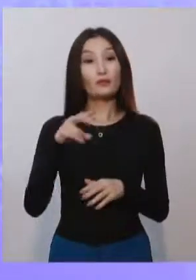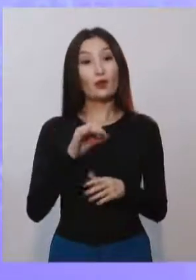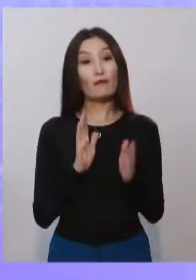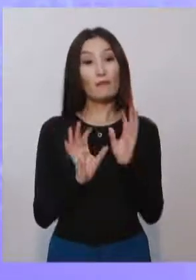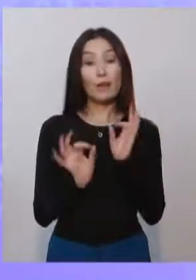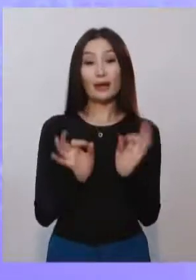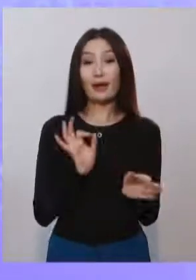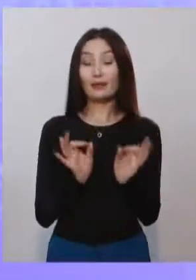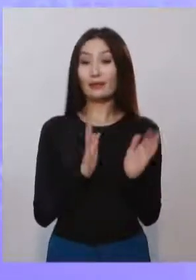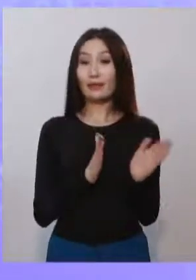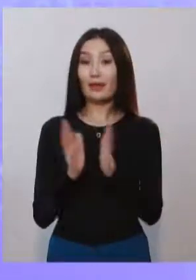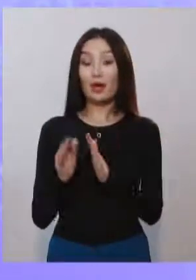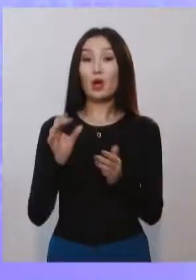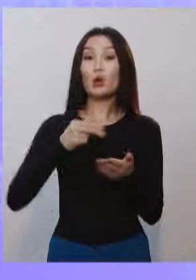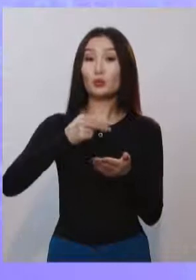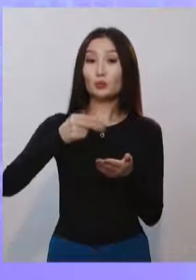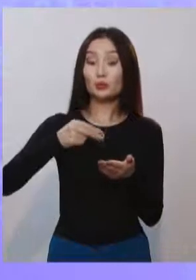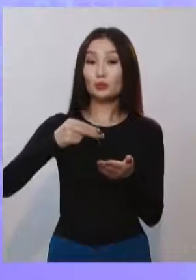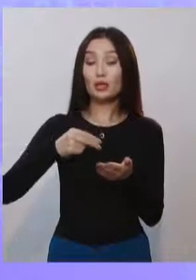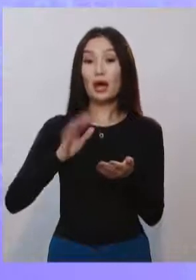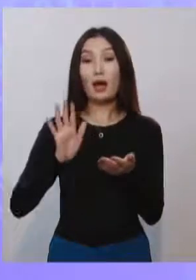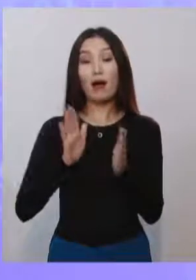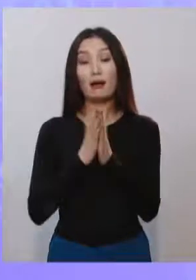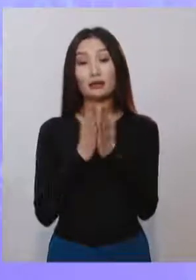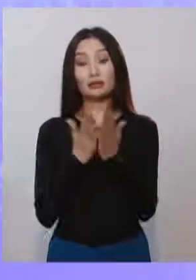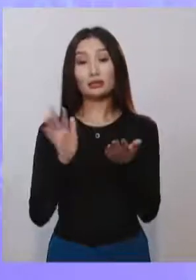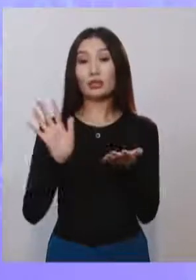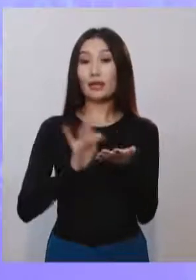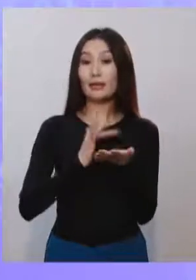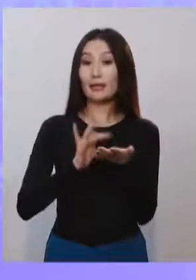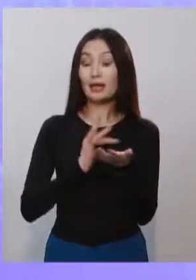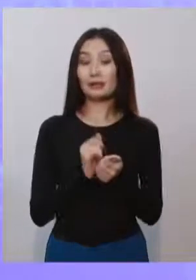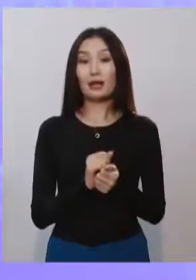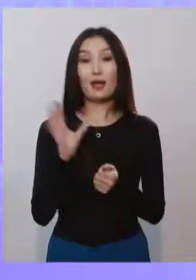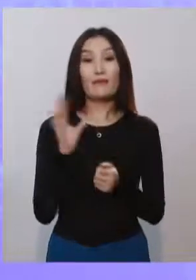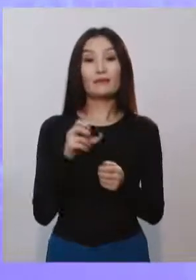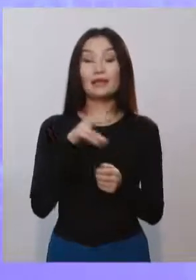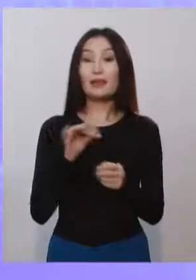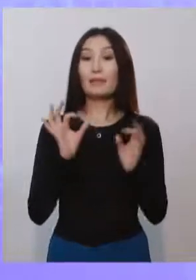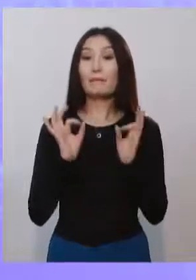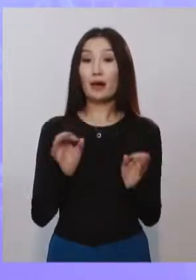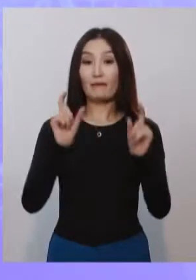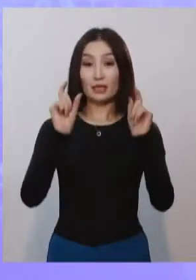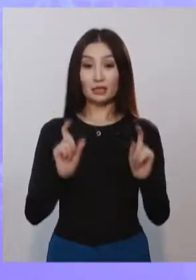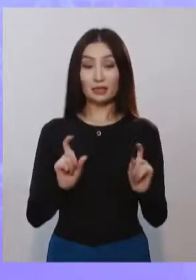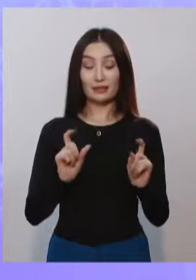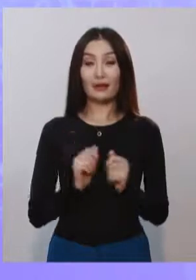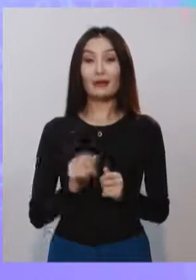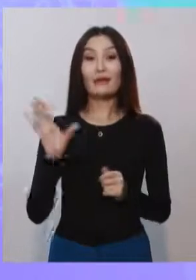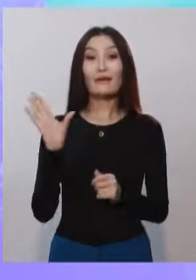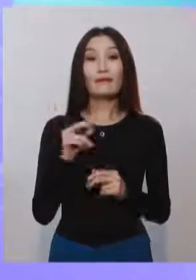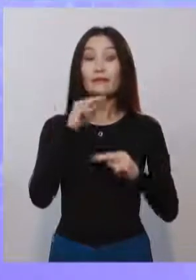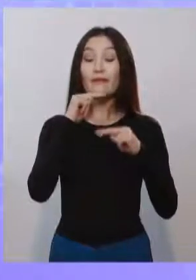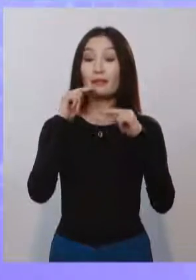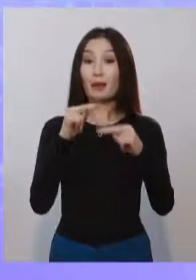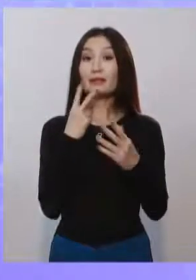в порядке ручка книжка и тетрадка все ли правильно сидят все ль внимательно